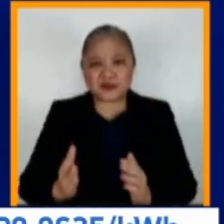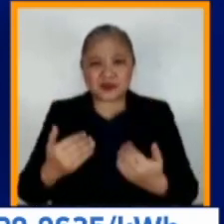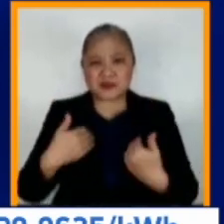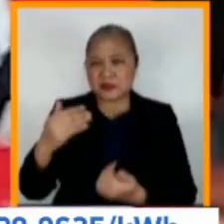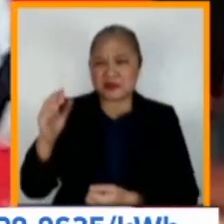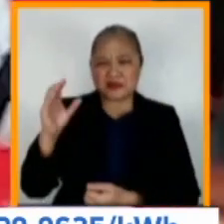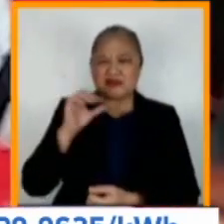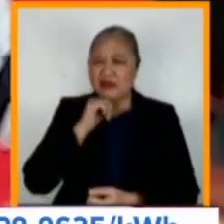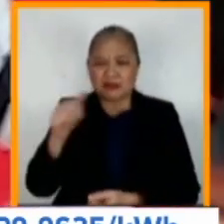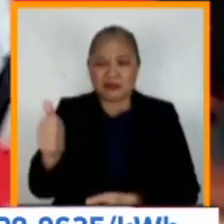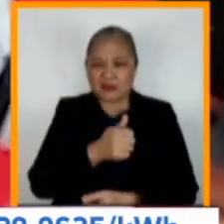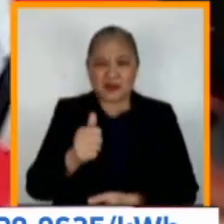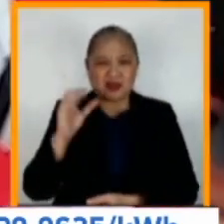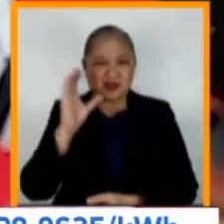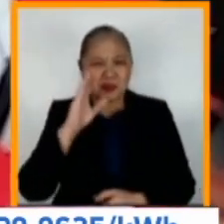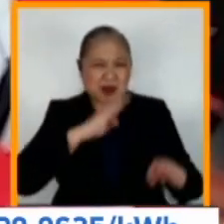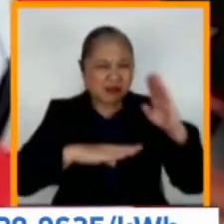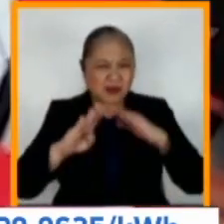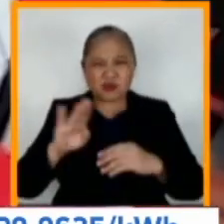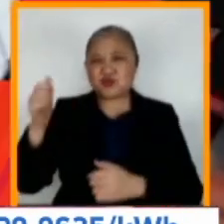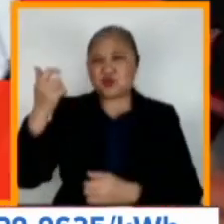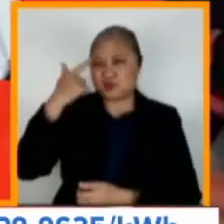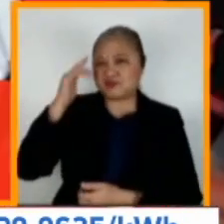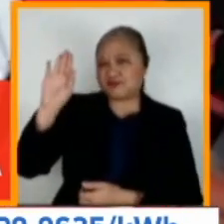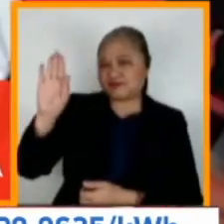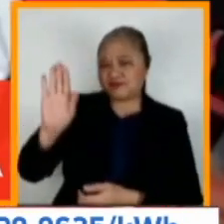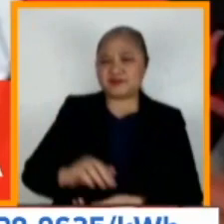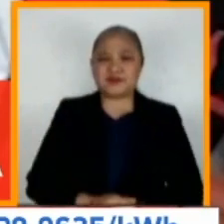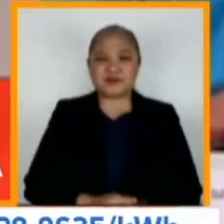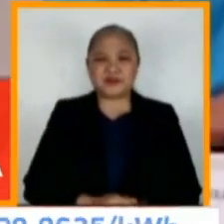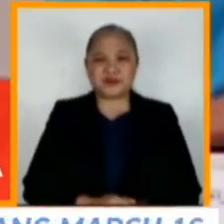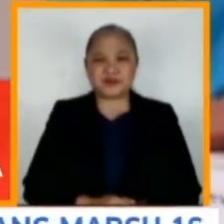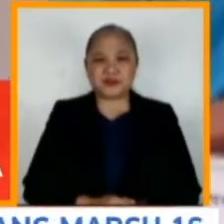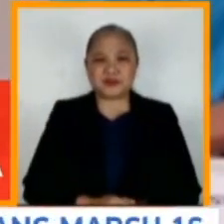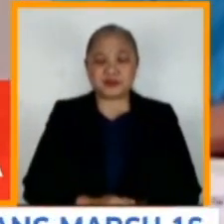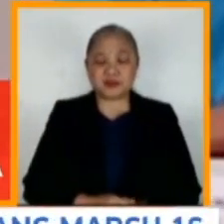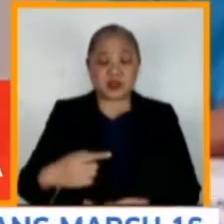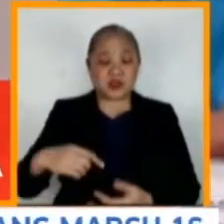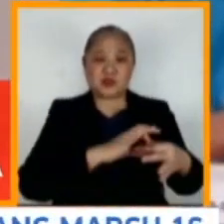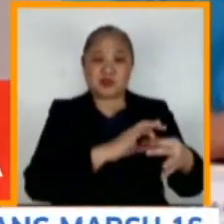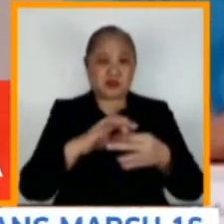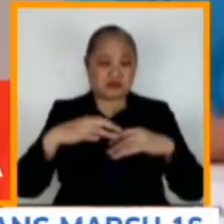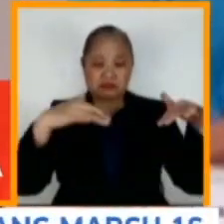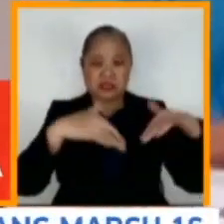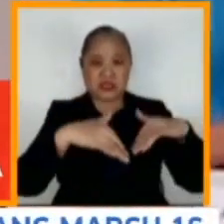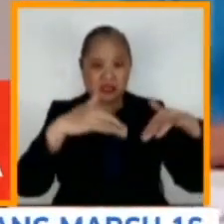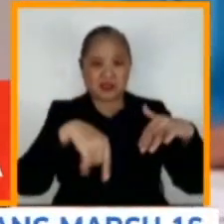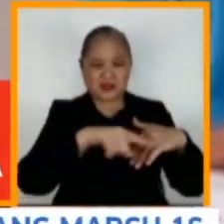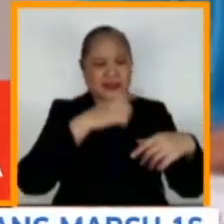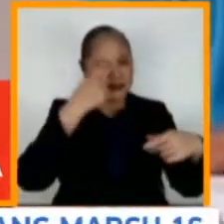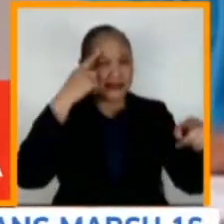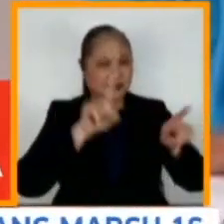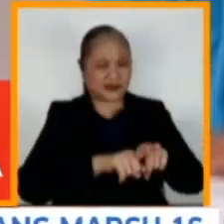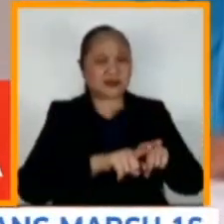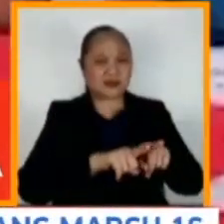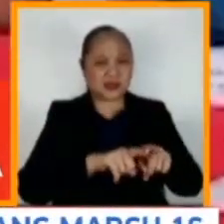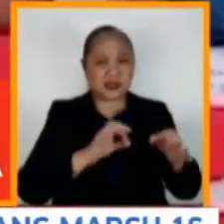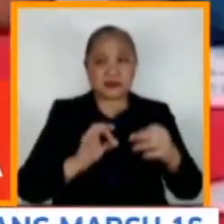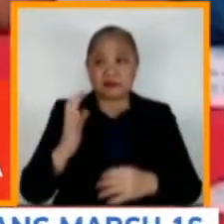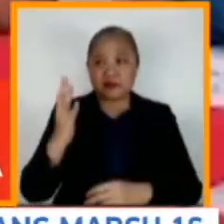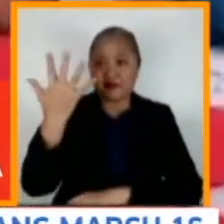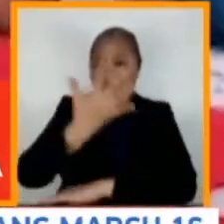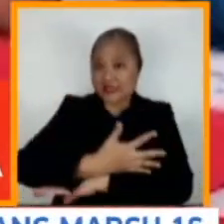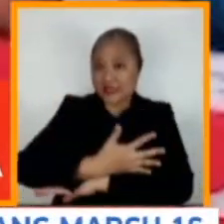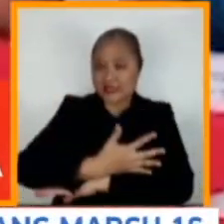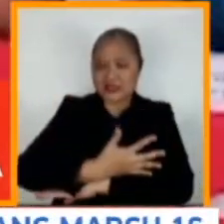manang gobyerno. Sa isinagawang Unity Forum ng grupo, na pagkasunduan na sa halip na 5 araw ay gagawin na lang na 2 araw